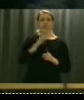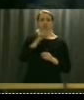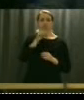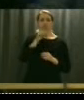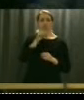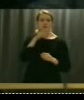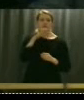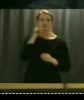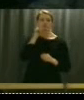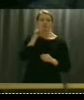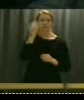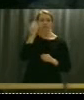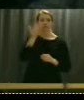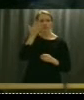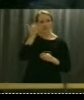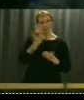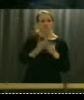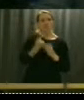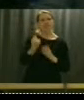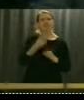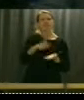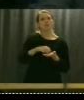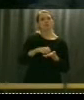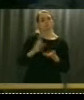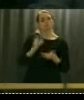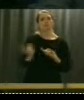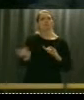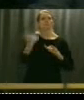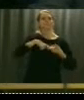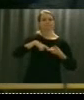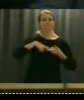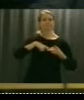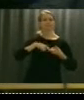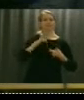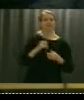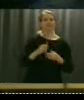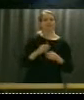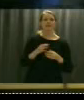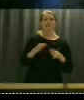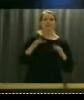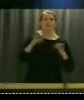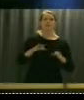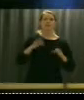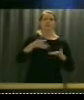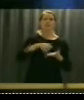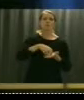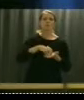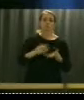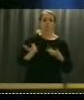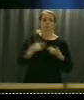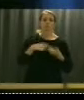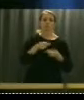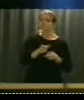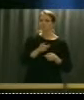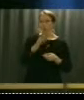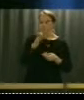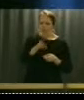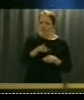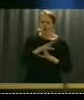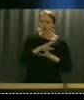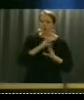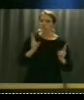läsa om att ännu en kommun har anslutit sig till det här nätverket och det är Skellefteå som tydligen inte har så stora problem med